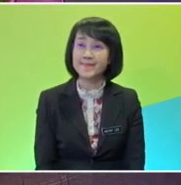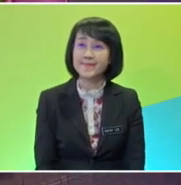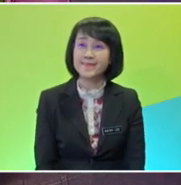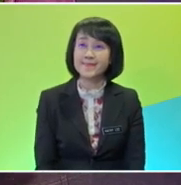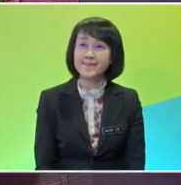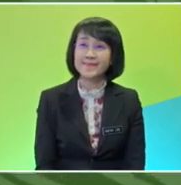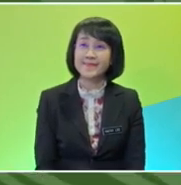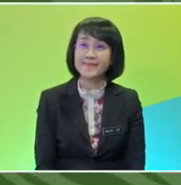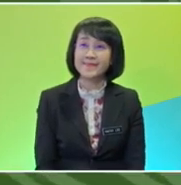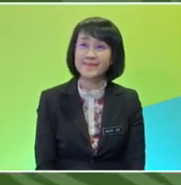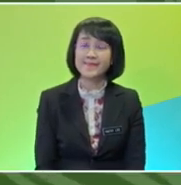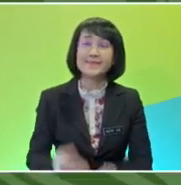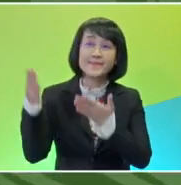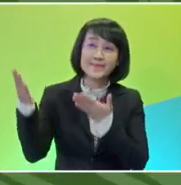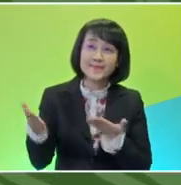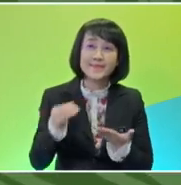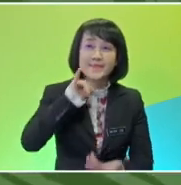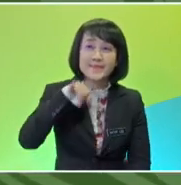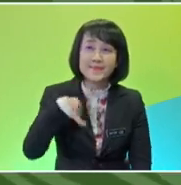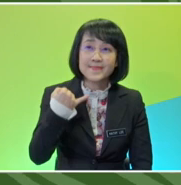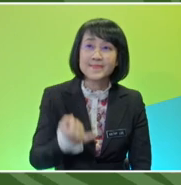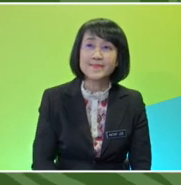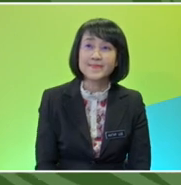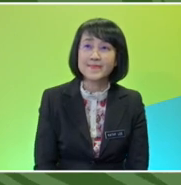iya silakan jika